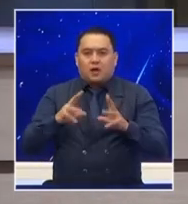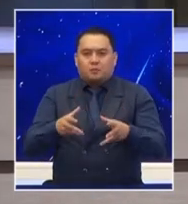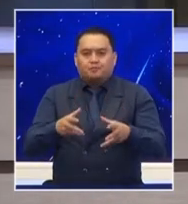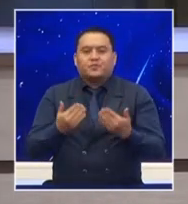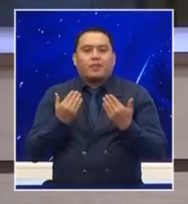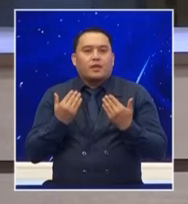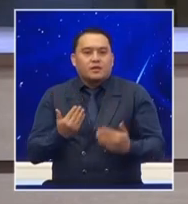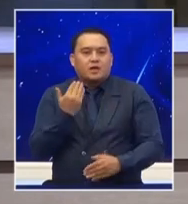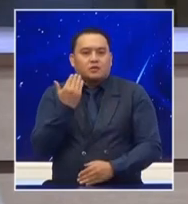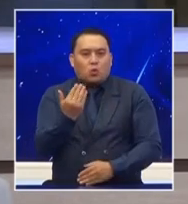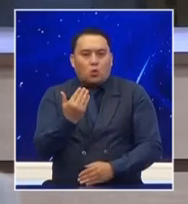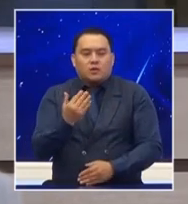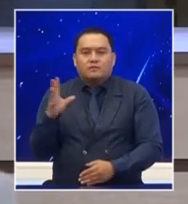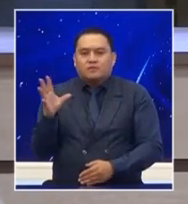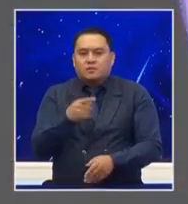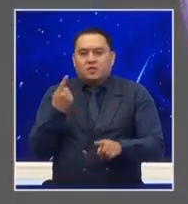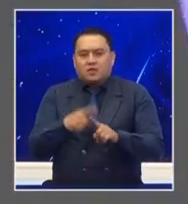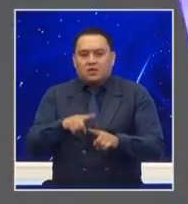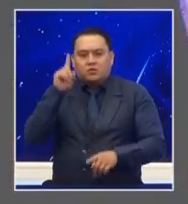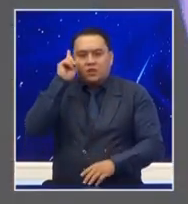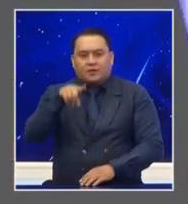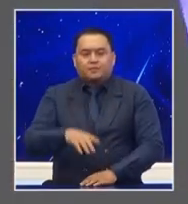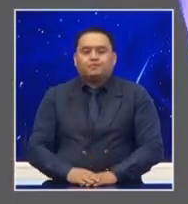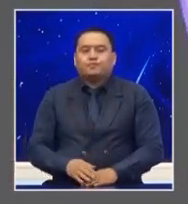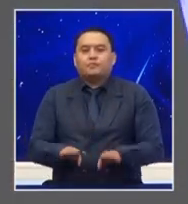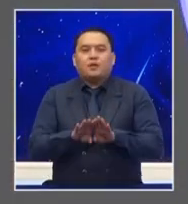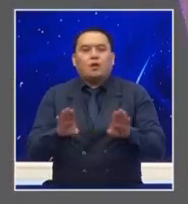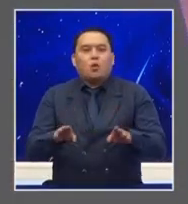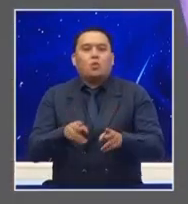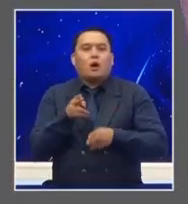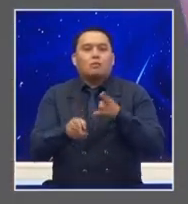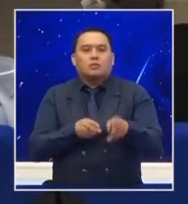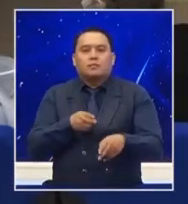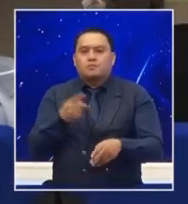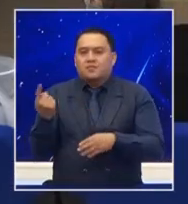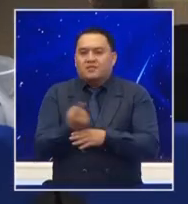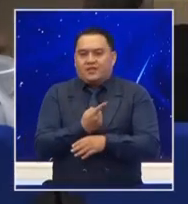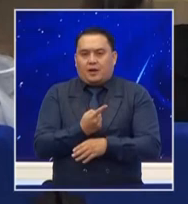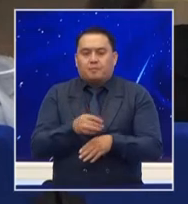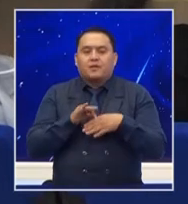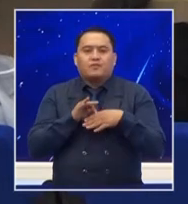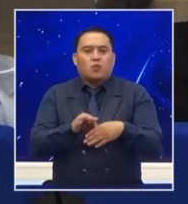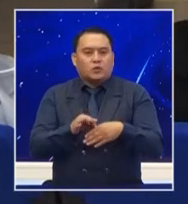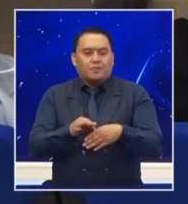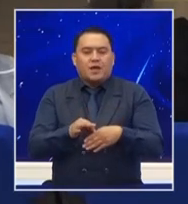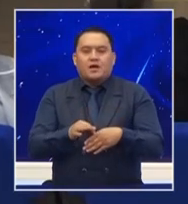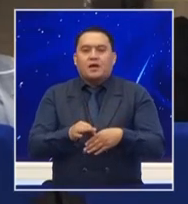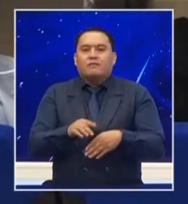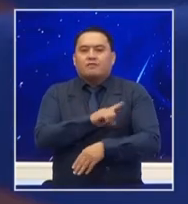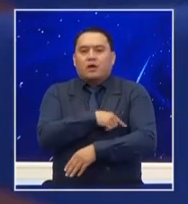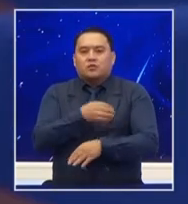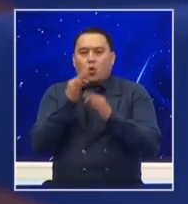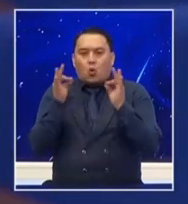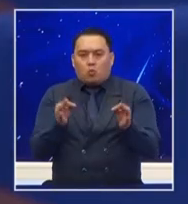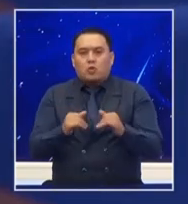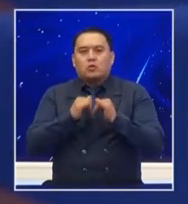данное время он владеет всеми технологиями. Такого рода операцию в Алматинской области проводят впервые. Данный опыт, полученный местными врачами,